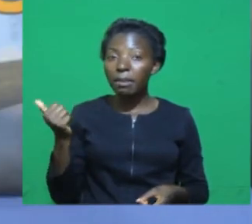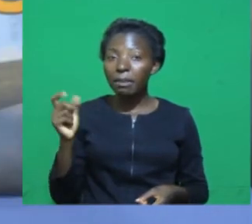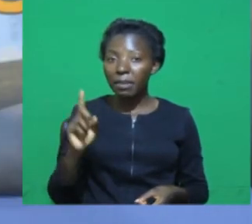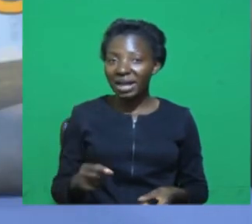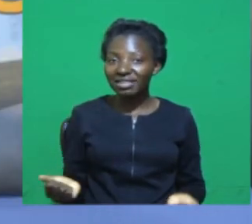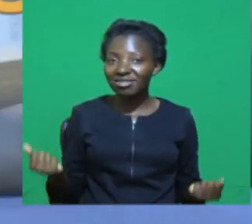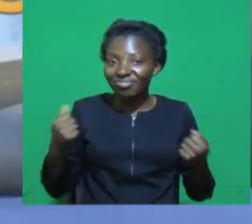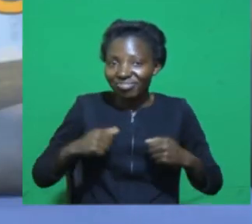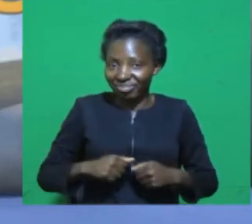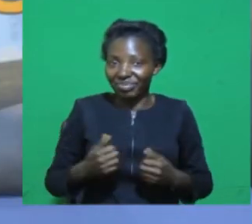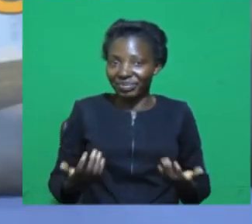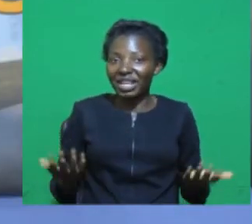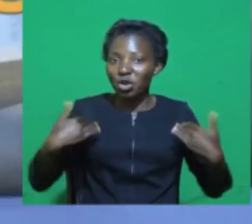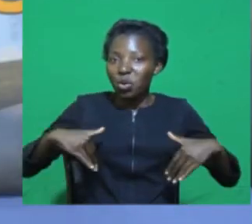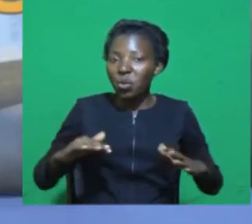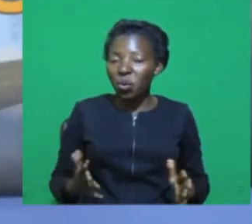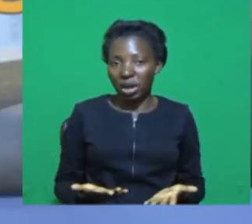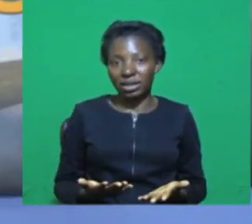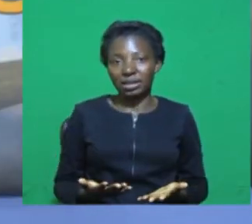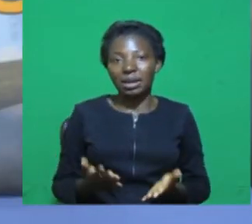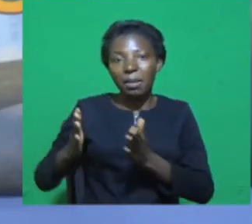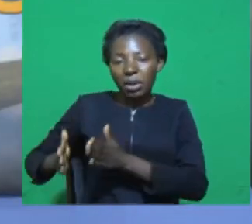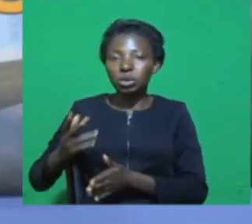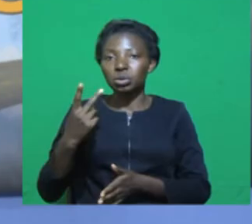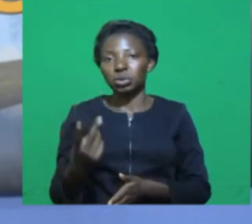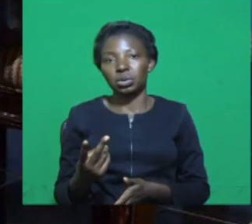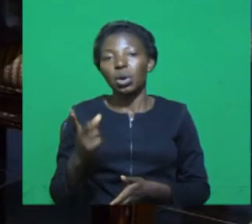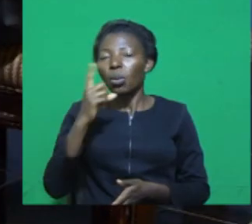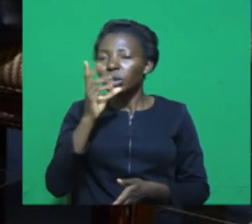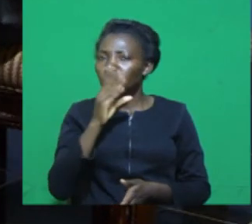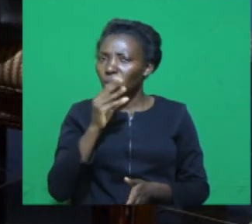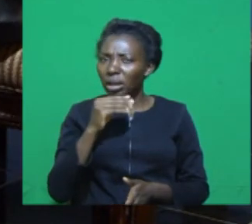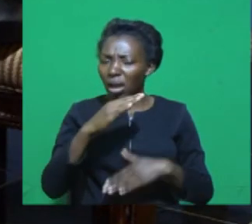Ndizvozvo pastor. Yes. Tinei tichirevei patinechiti evana vamwari?